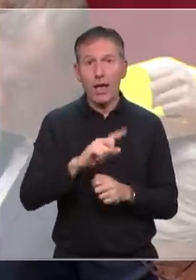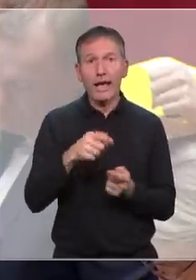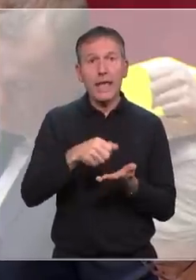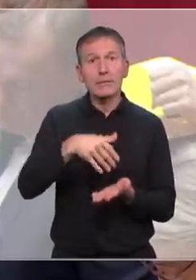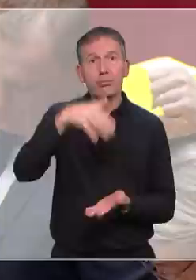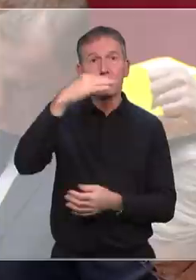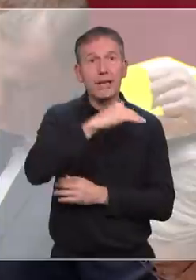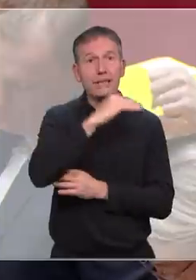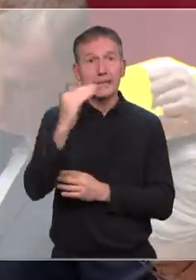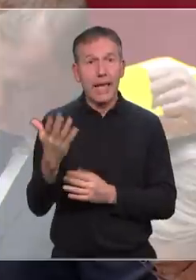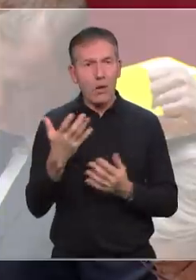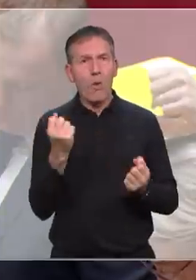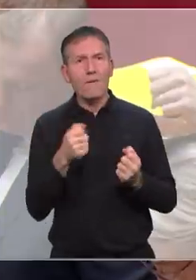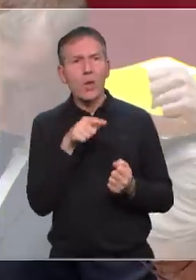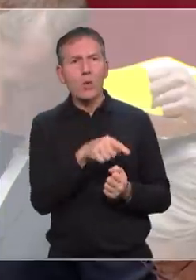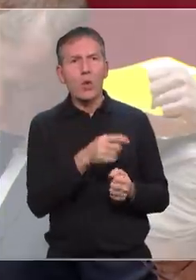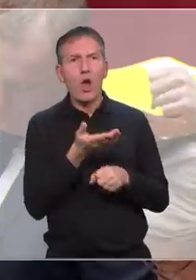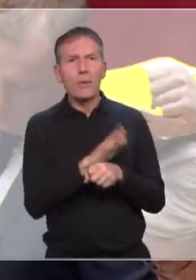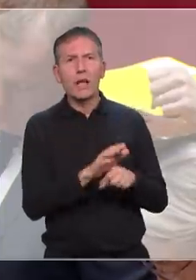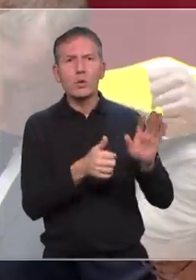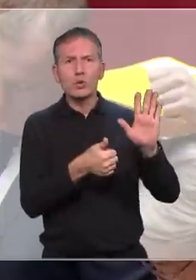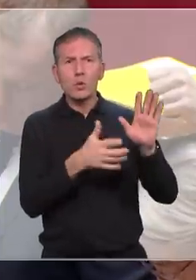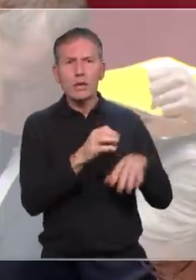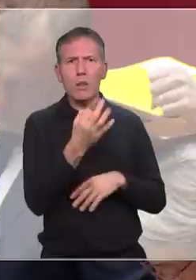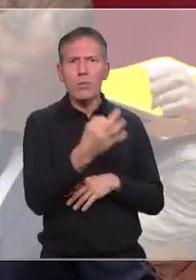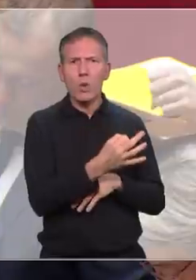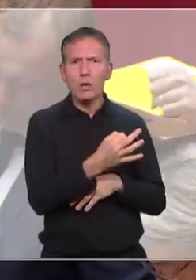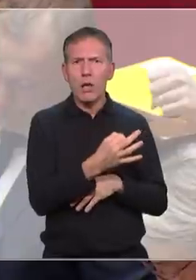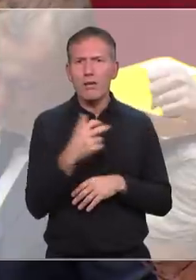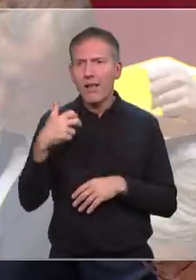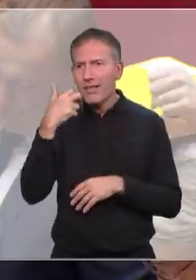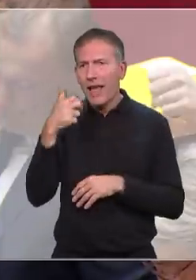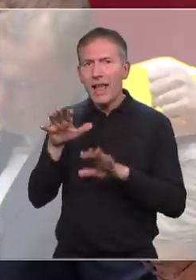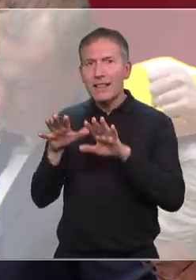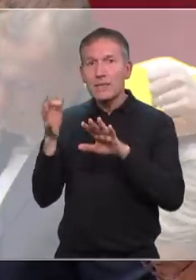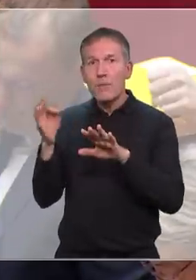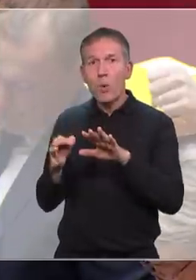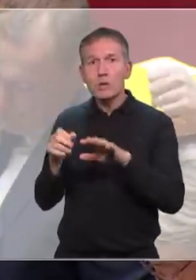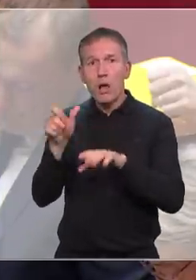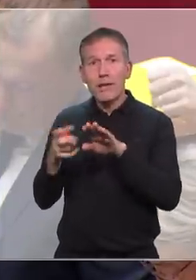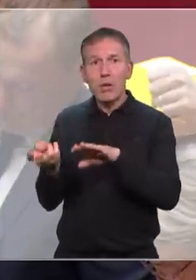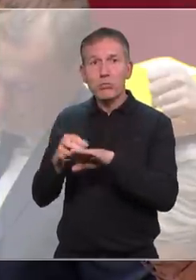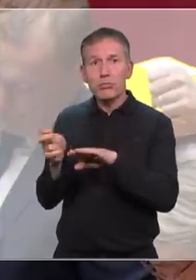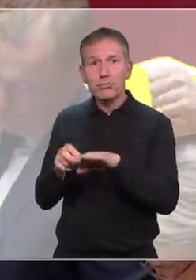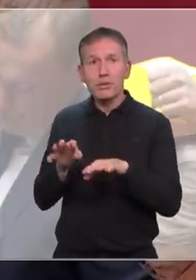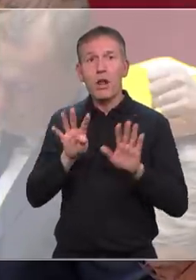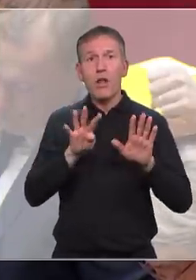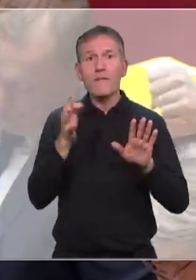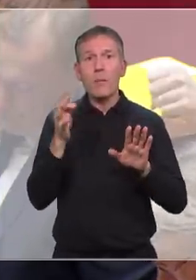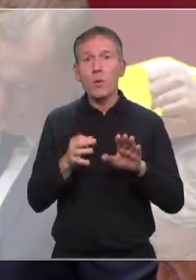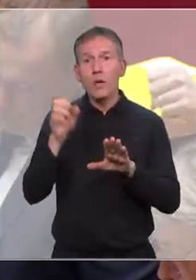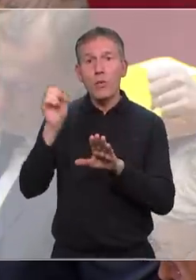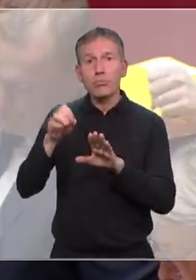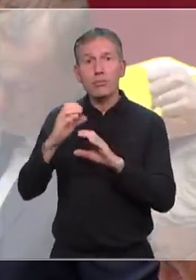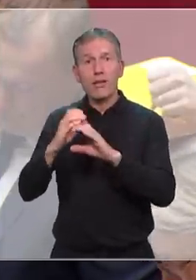cela, la voiture individuelle représente 60%, alors que le train, pour 10% de voyageurs et pour 9% des marchandises